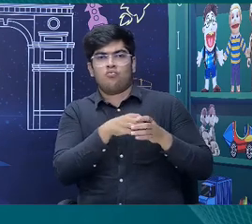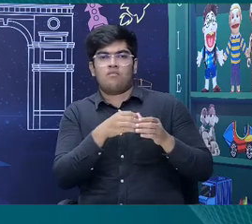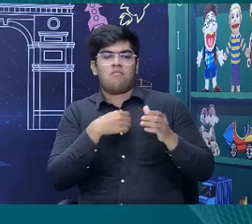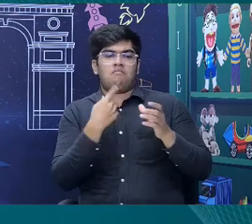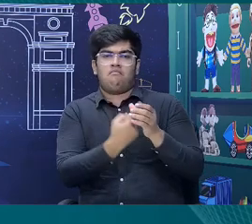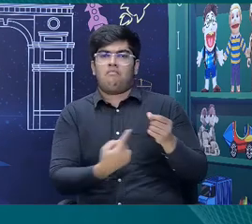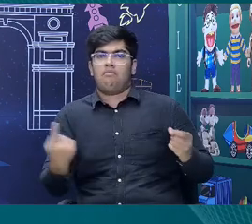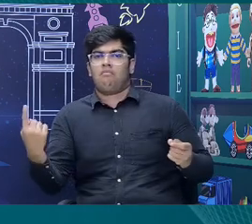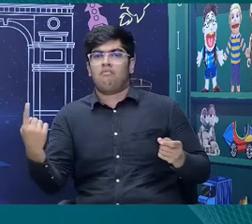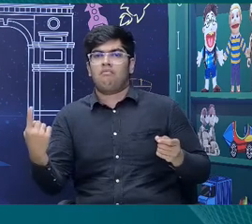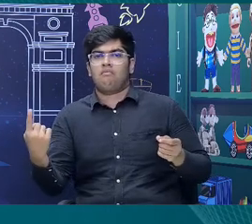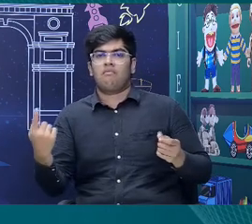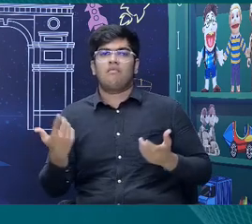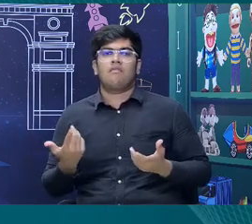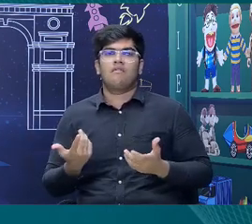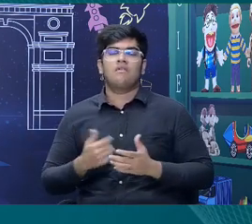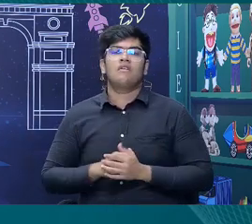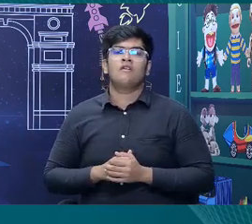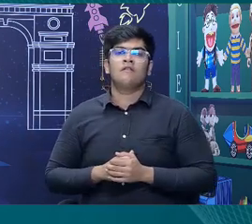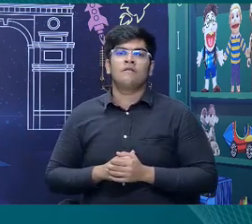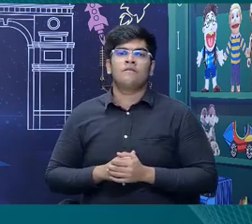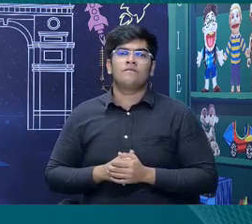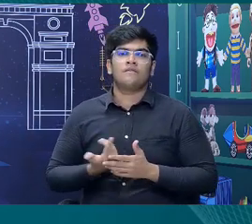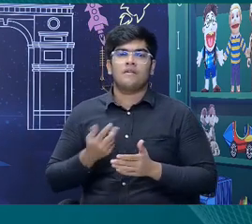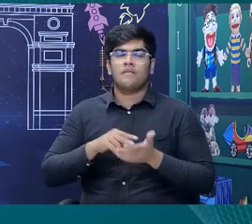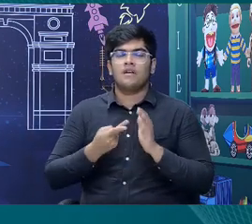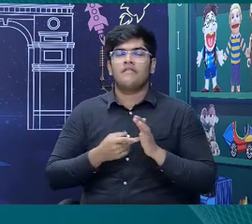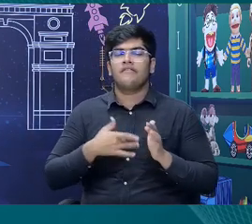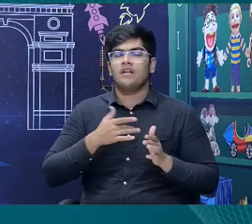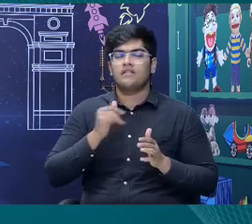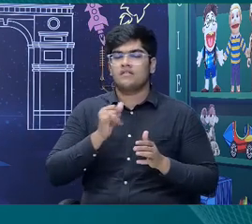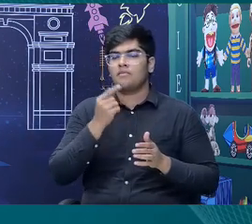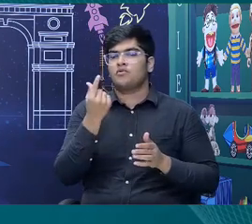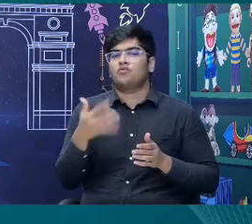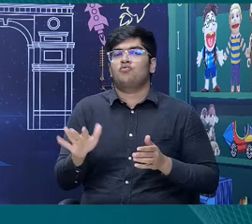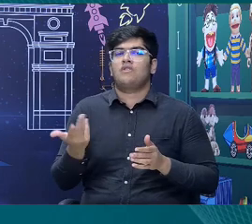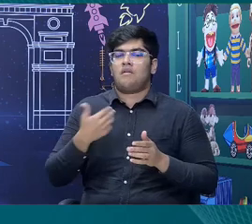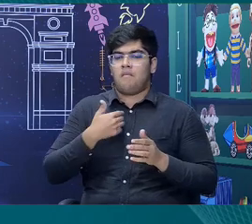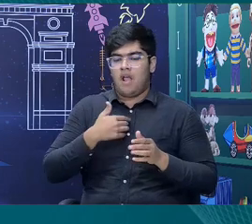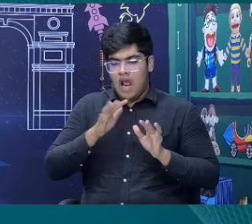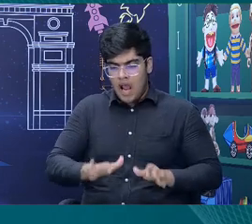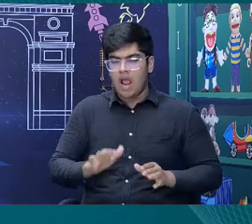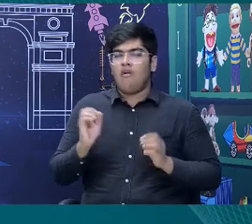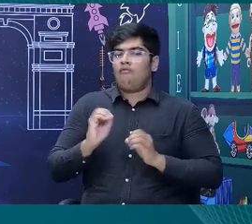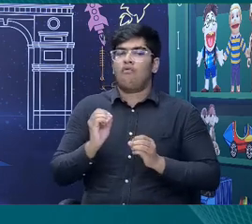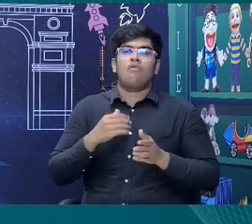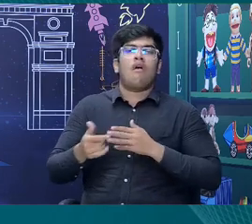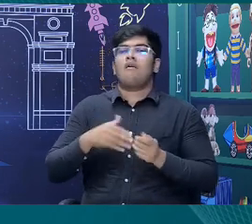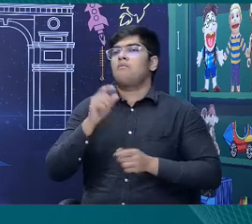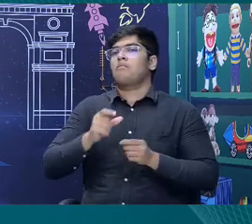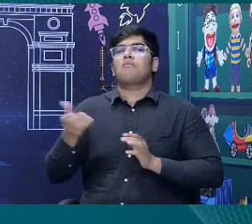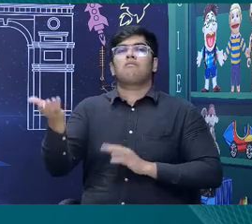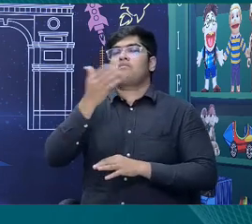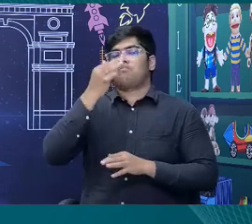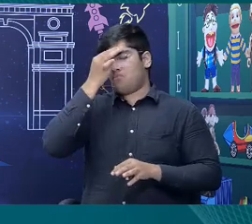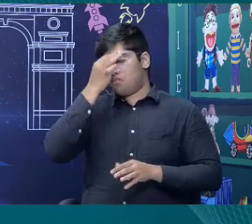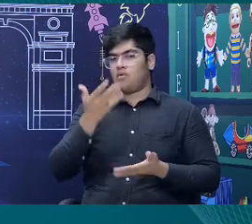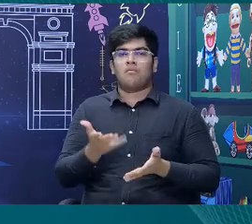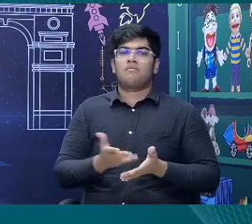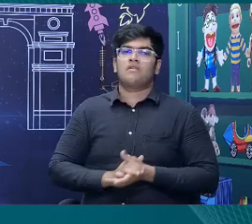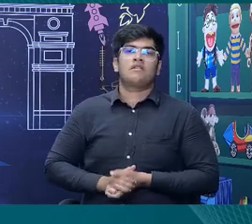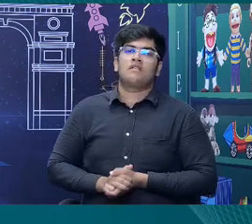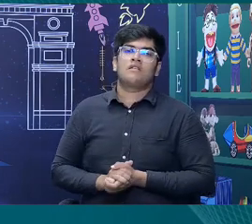हम यूजलेस हैं जैसे मैंने आपको एग्जांपल बताया मैं हूं पर किसी को फर्क नहीं पड़ता मेरे होने ना होने से इन रीजंस के कारण जो